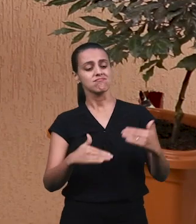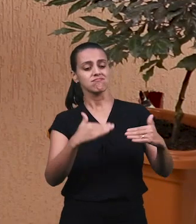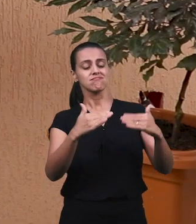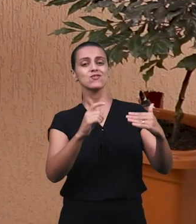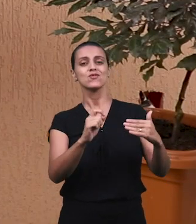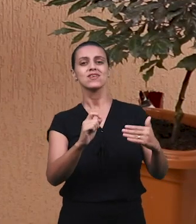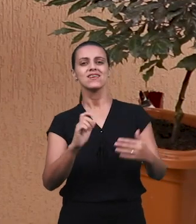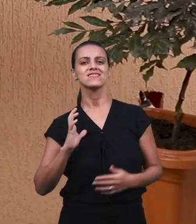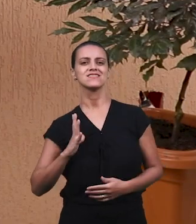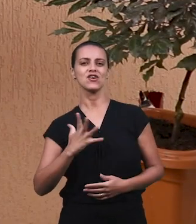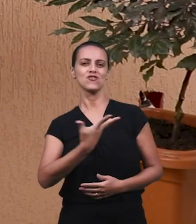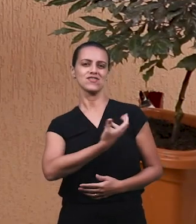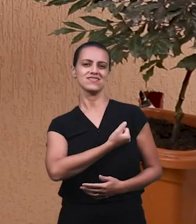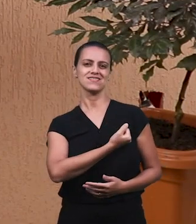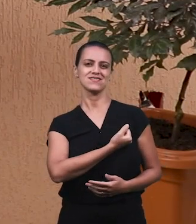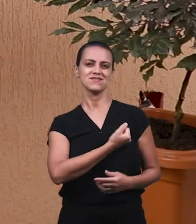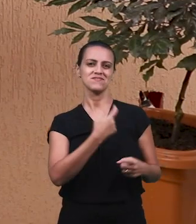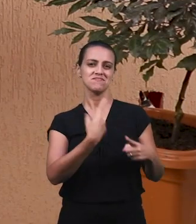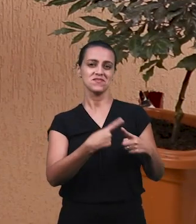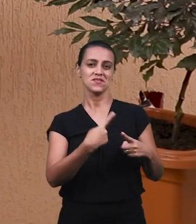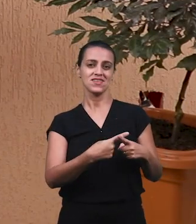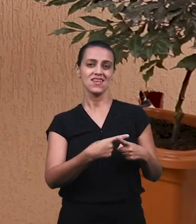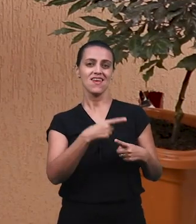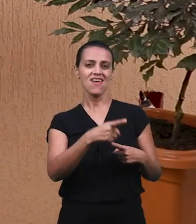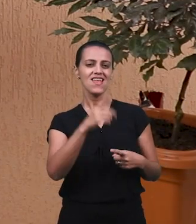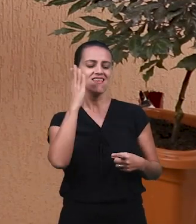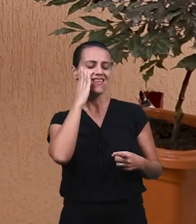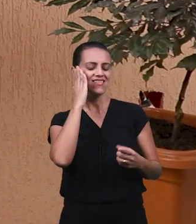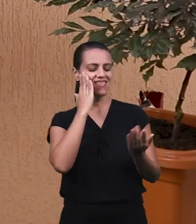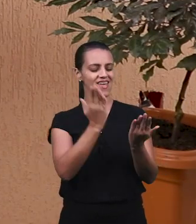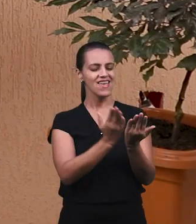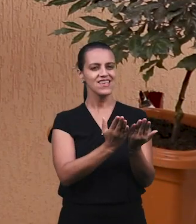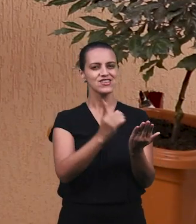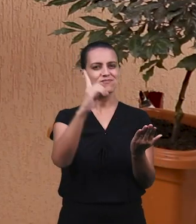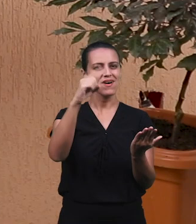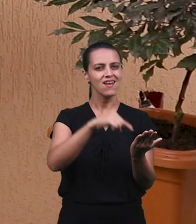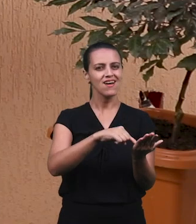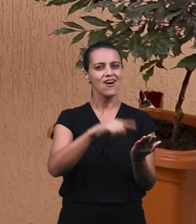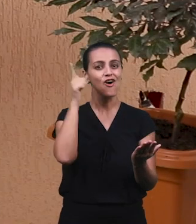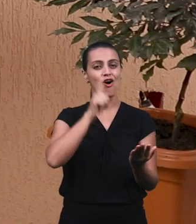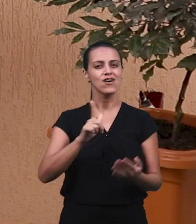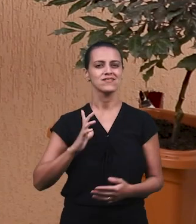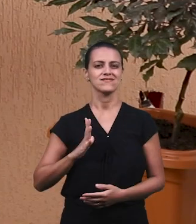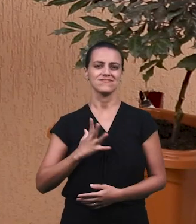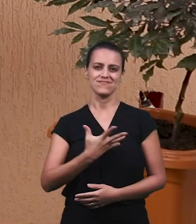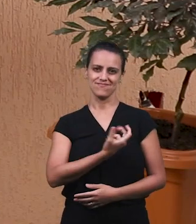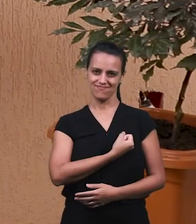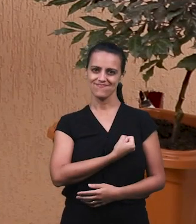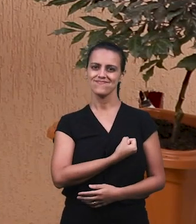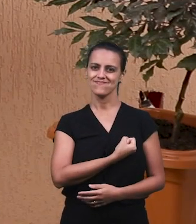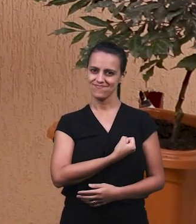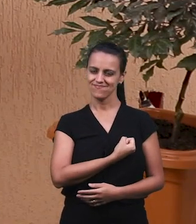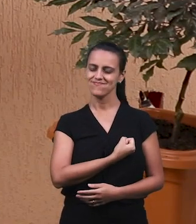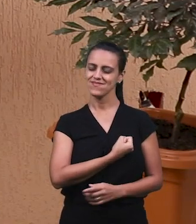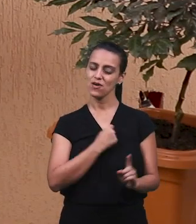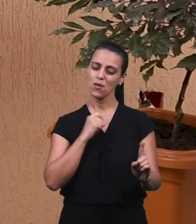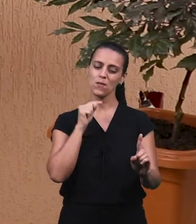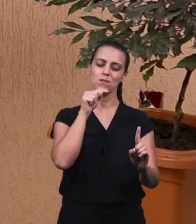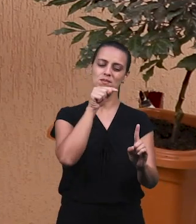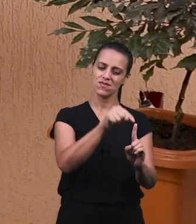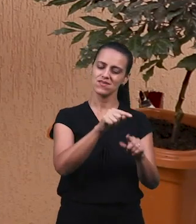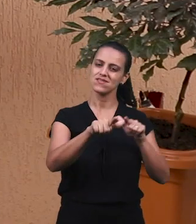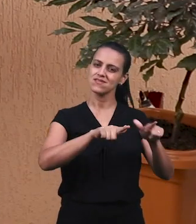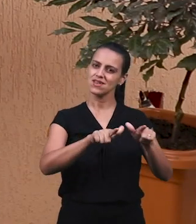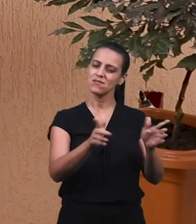promouvoir quoi? Le salut. Parce que pour entendre la parole vient notre salut. Donc, ça c'est l'objectif